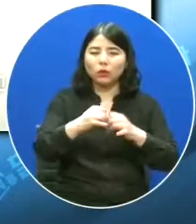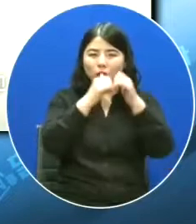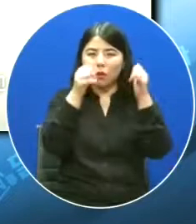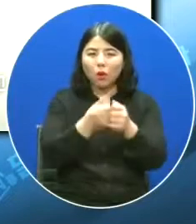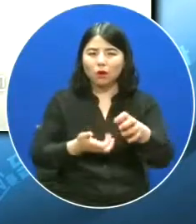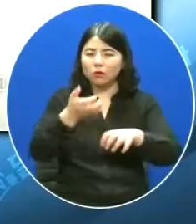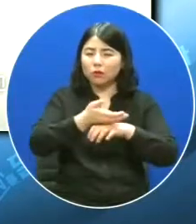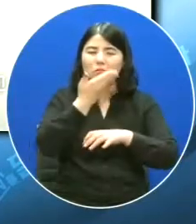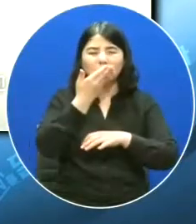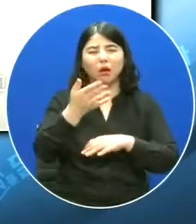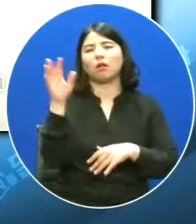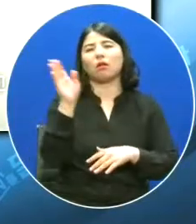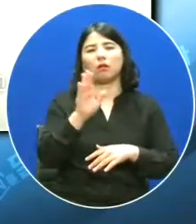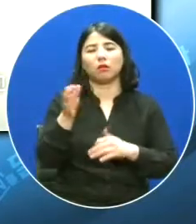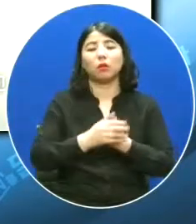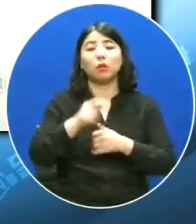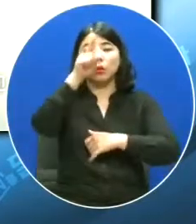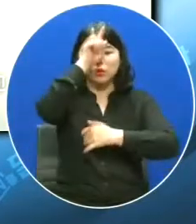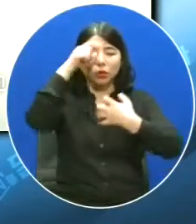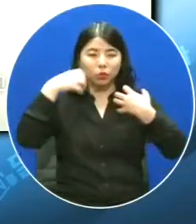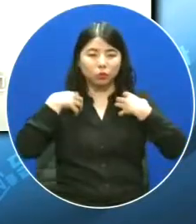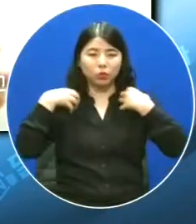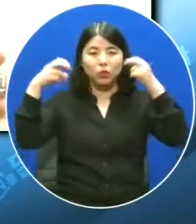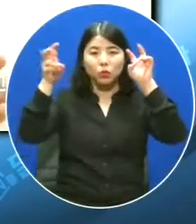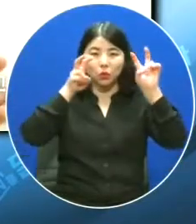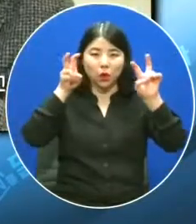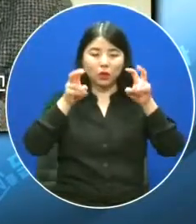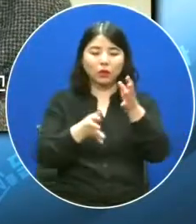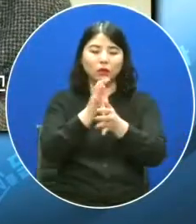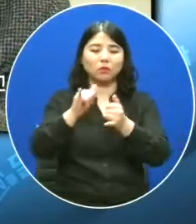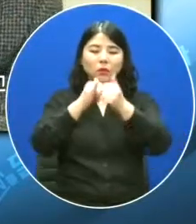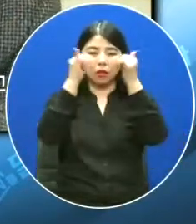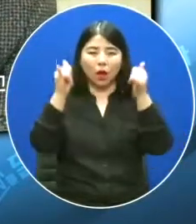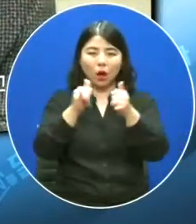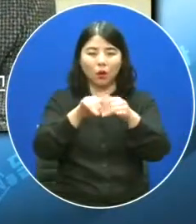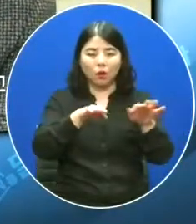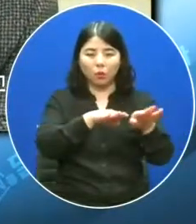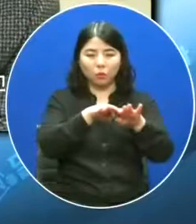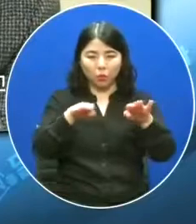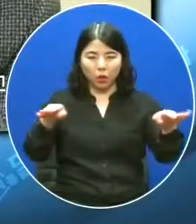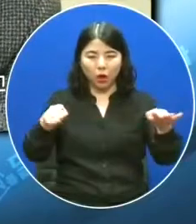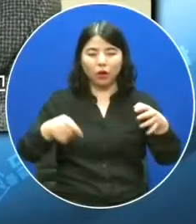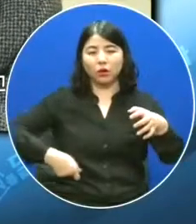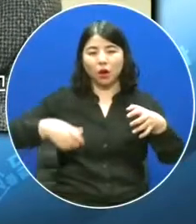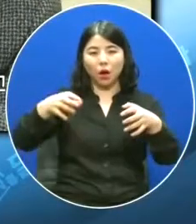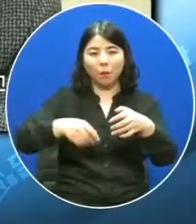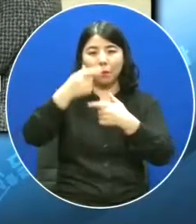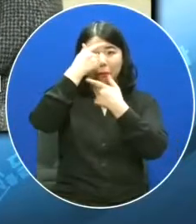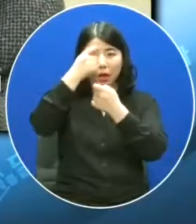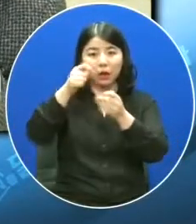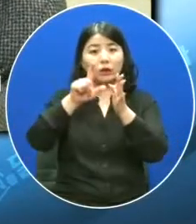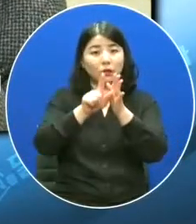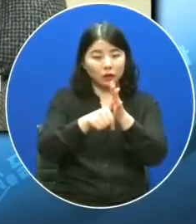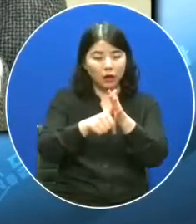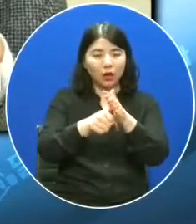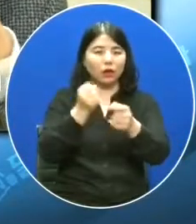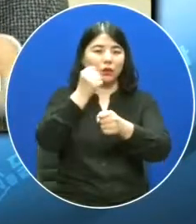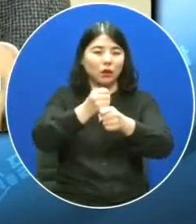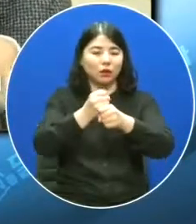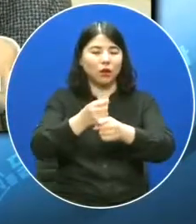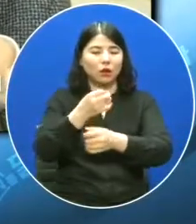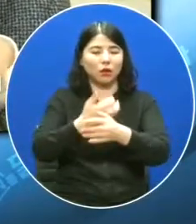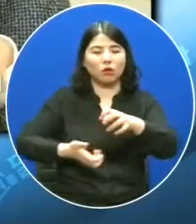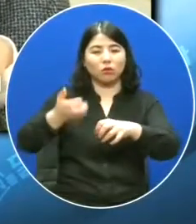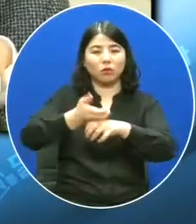사회혁신이 가능한 것이 아니라 정부와 기업, 시민사회의 균형 있는 협업이 적절히 만났을 때라야만